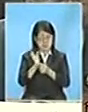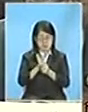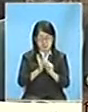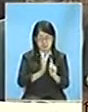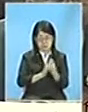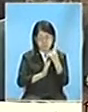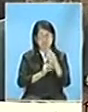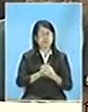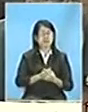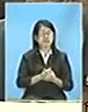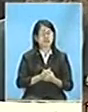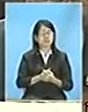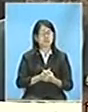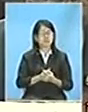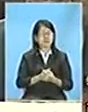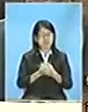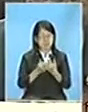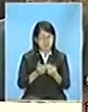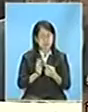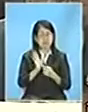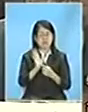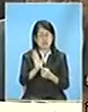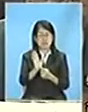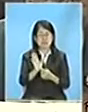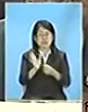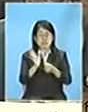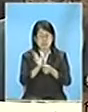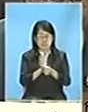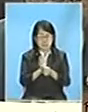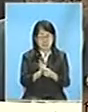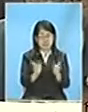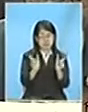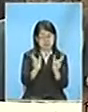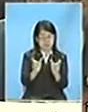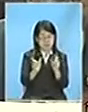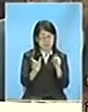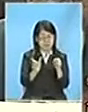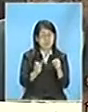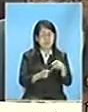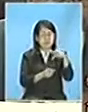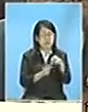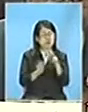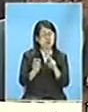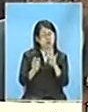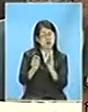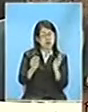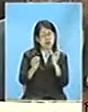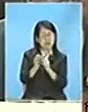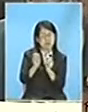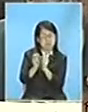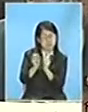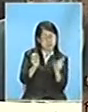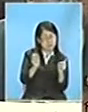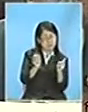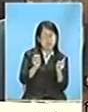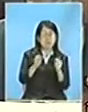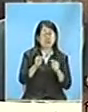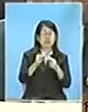วก็มีการเสนอประยะติบอกว่าเว้นแต่พระราชบัญญัตินี้บัญญัติไว้เป็นอย่างอื่นผมขออนุญาตกราบ